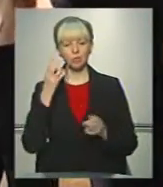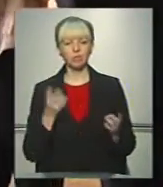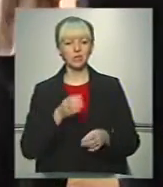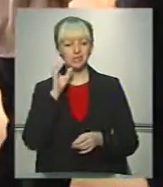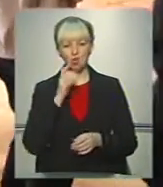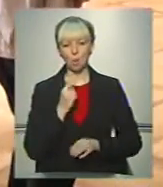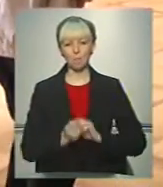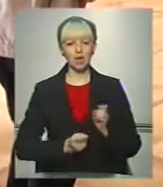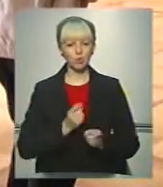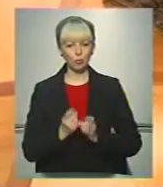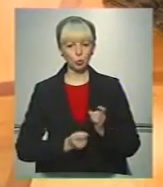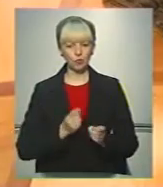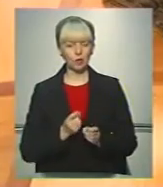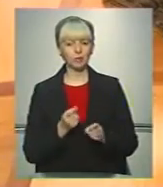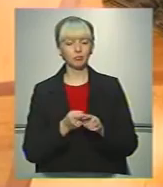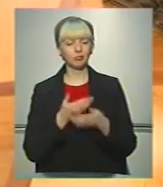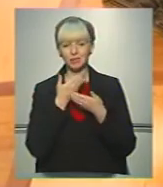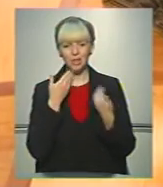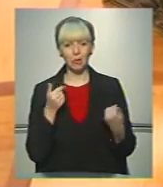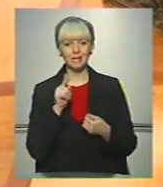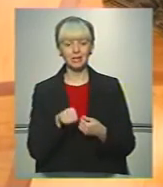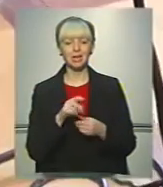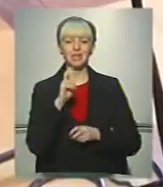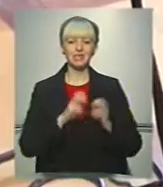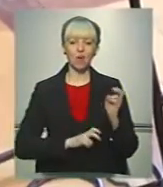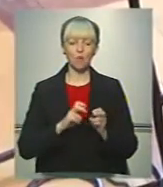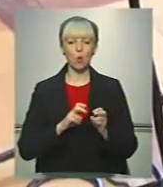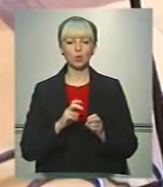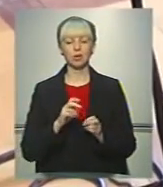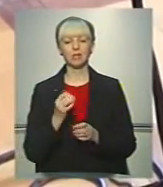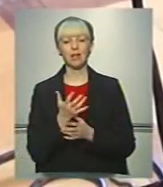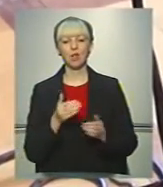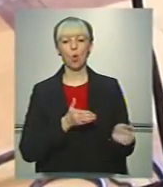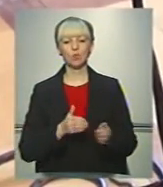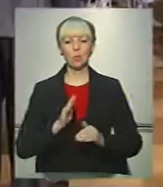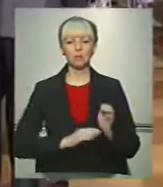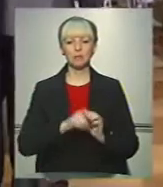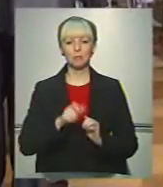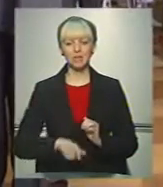серйозного переформатування, адже немає тих заводів та фабрик, для яких готували